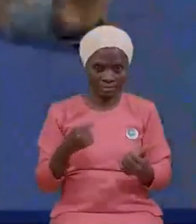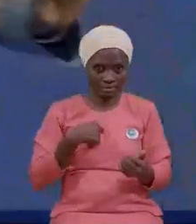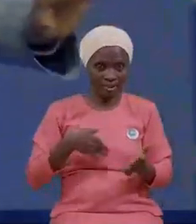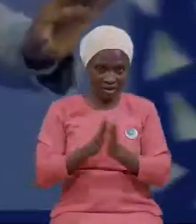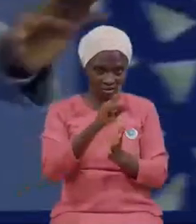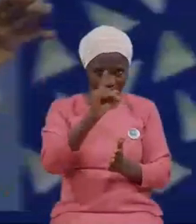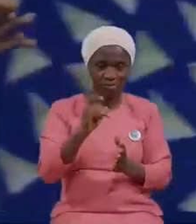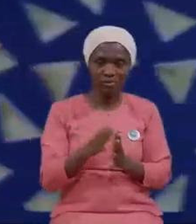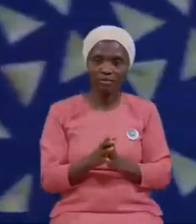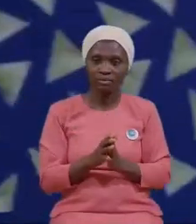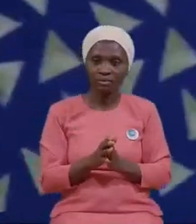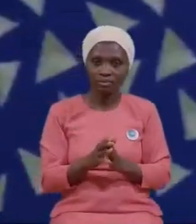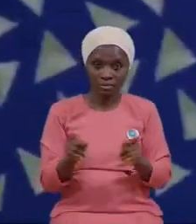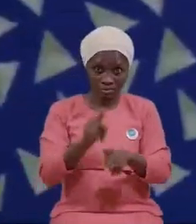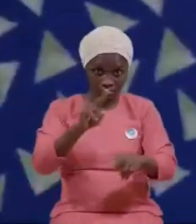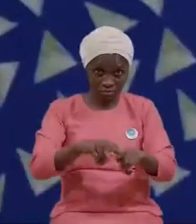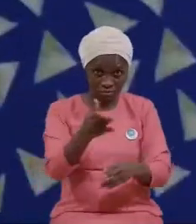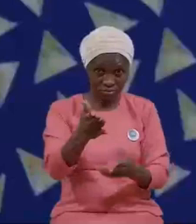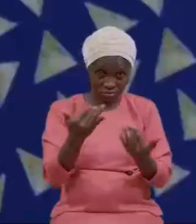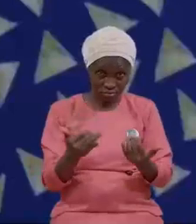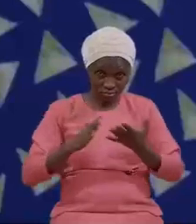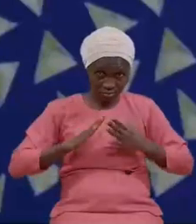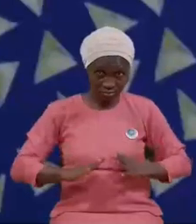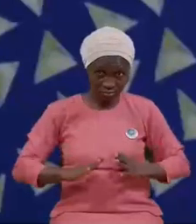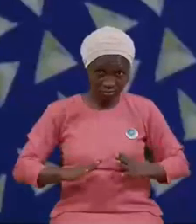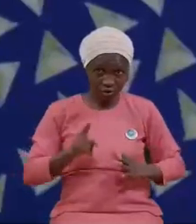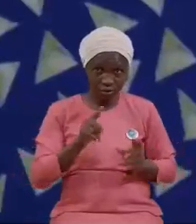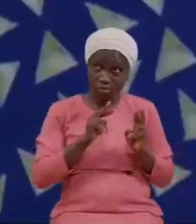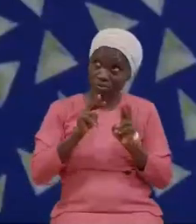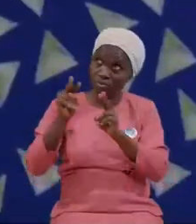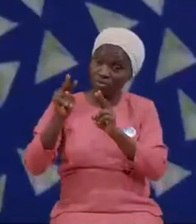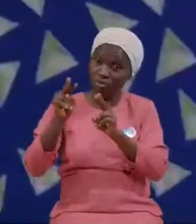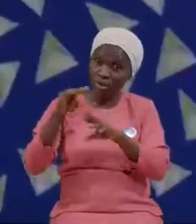assis tranquillement et vous regardez dans une direction.